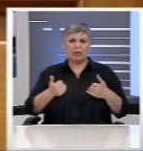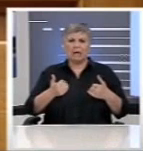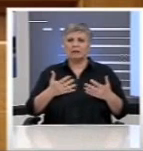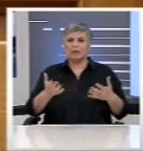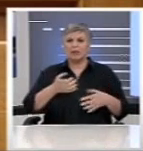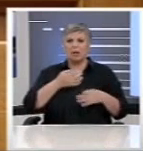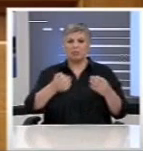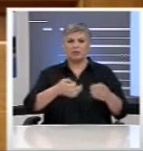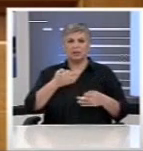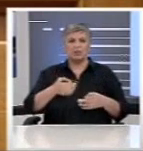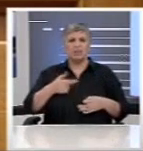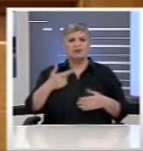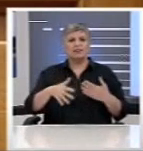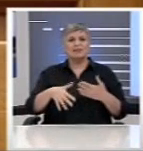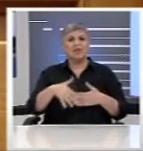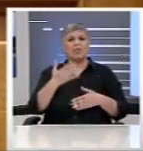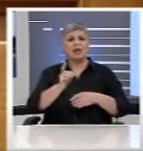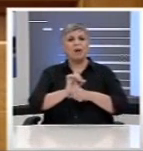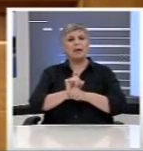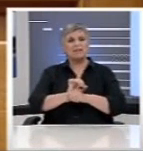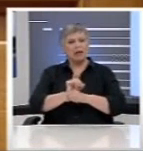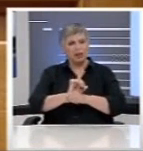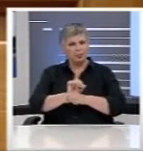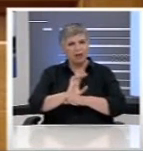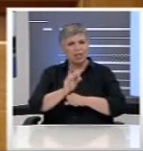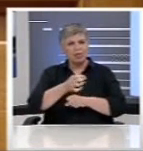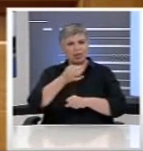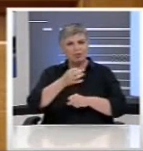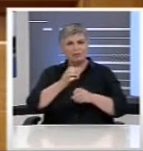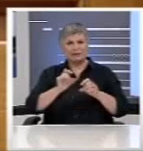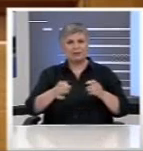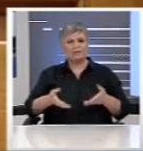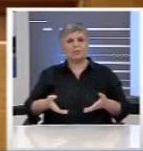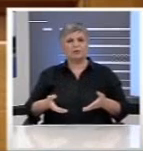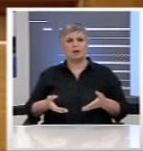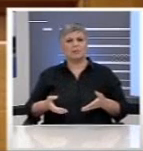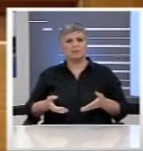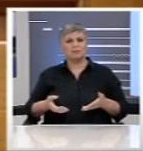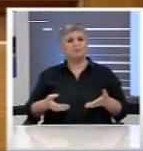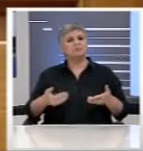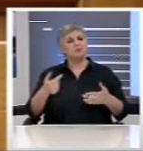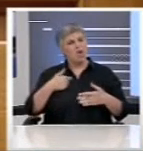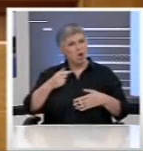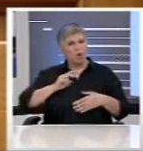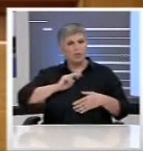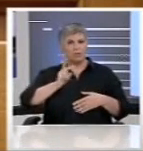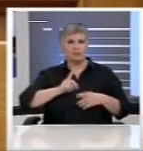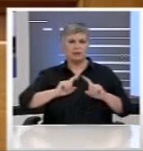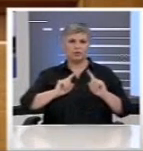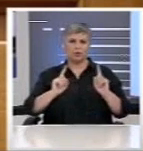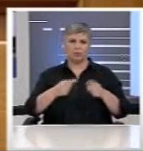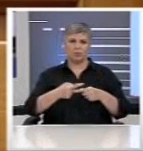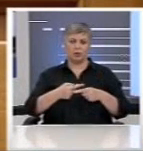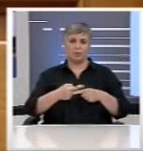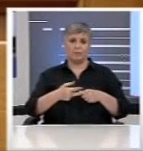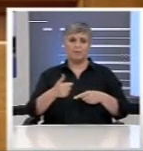να καταναλώσετε 15 λεπτά. Θα έρθω και σε αυτά τα 15 λεπτά να δώσω απαντήσεις. Όμως εγώ θα ξεκινήσω